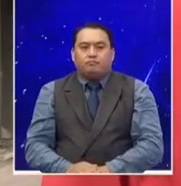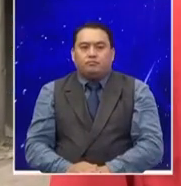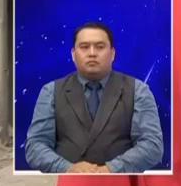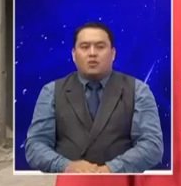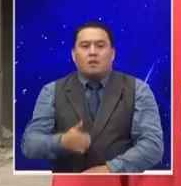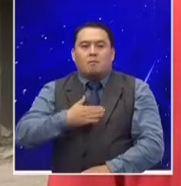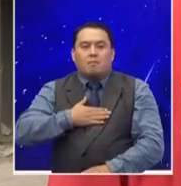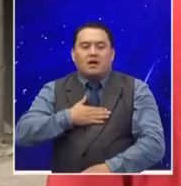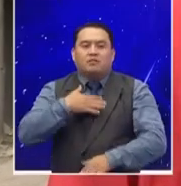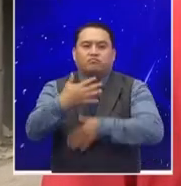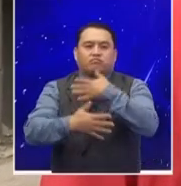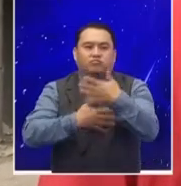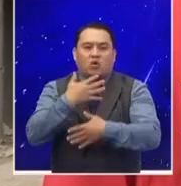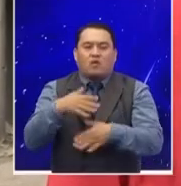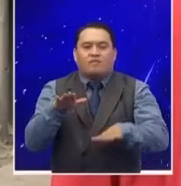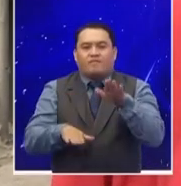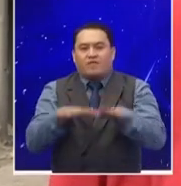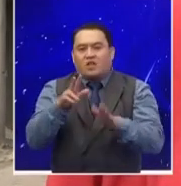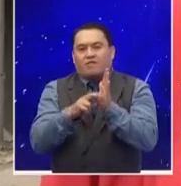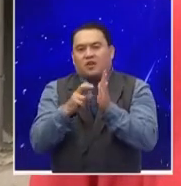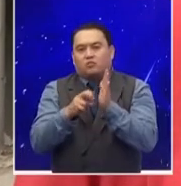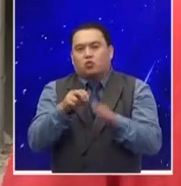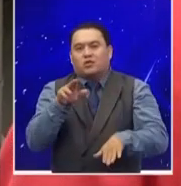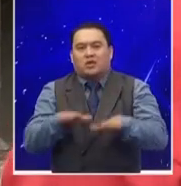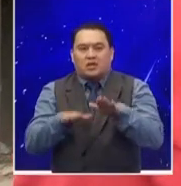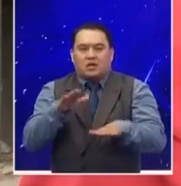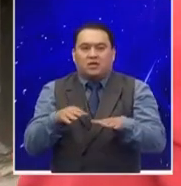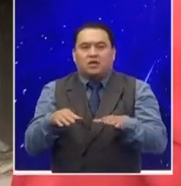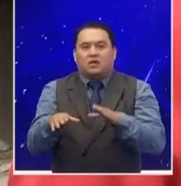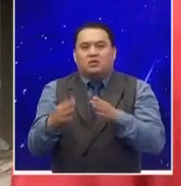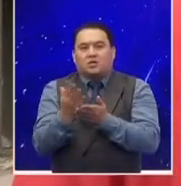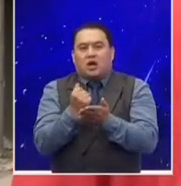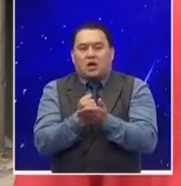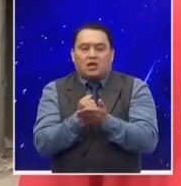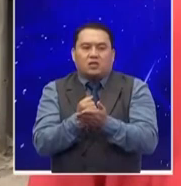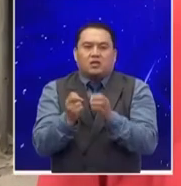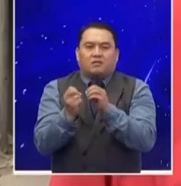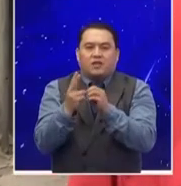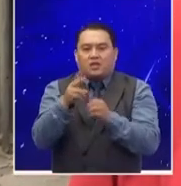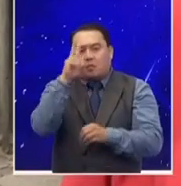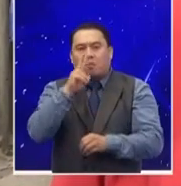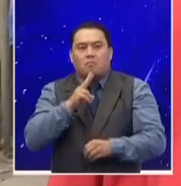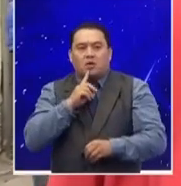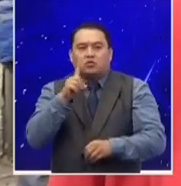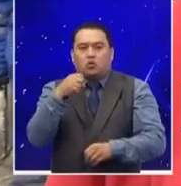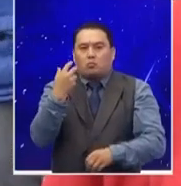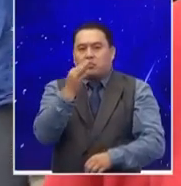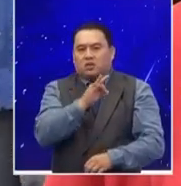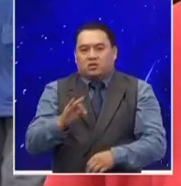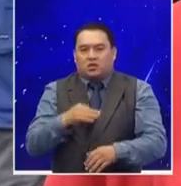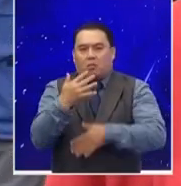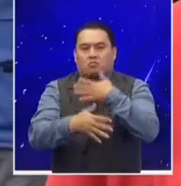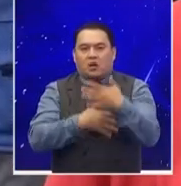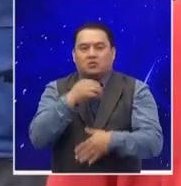Жом брикетируется. Каждый тюк весит примерно 800 килограммов. Срок хранения товара составляет 12 месяцев. Из 100%